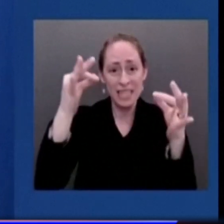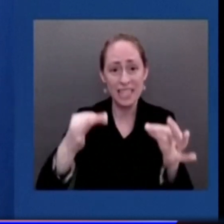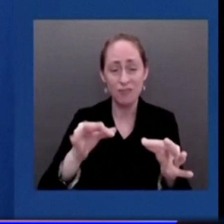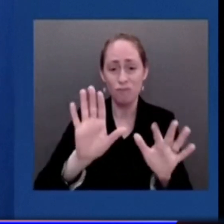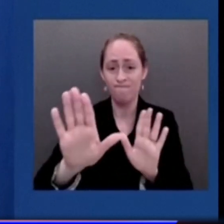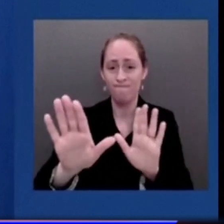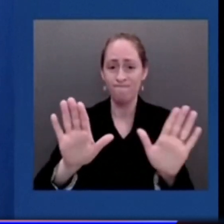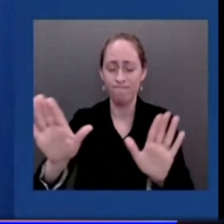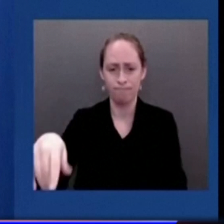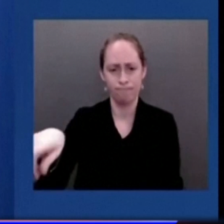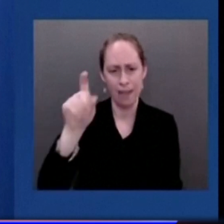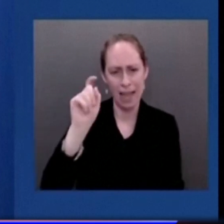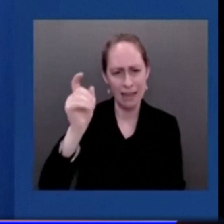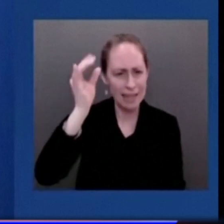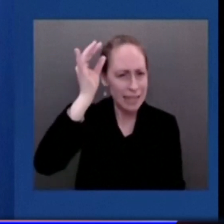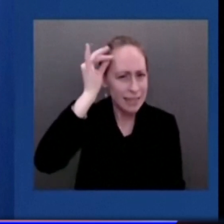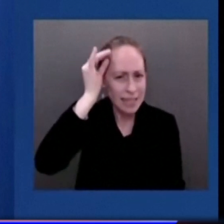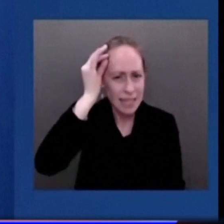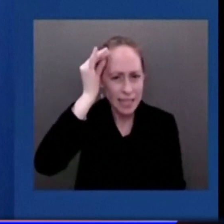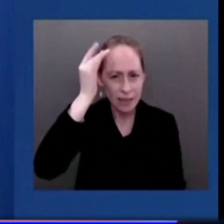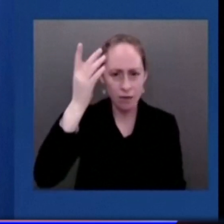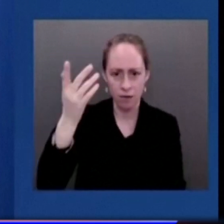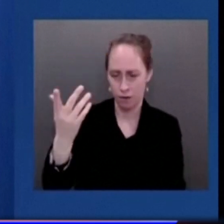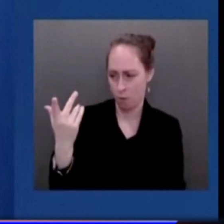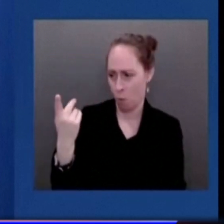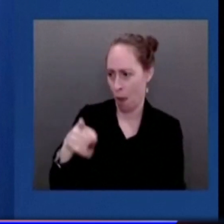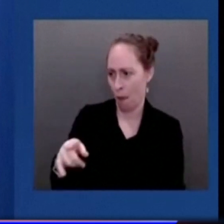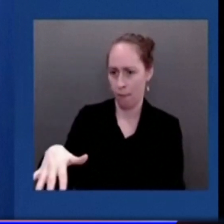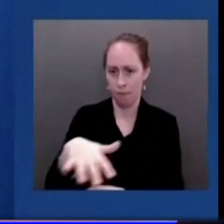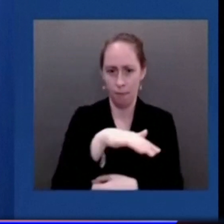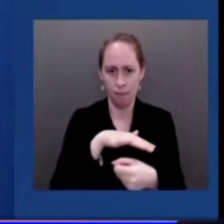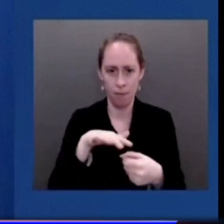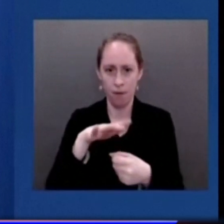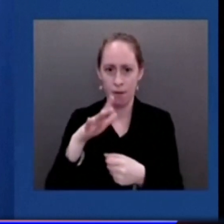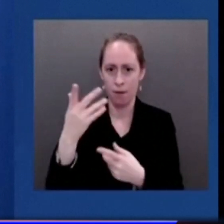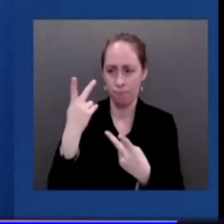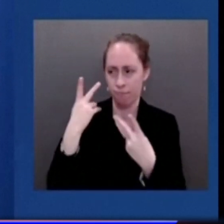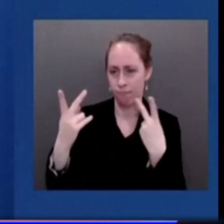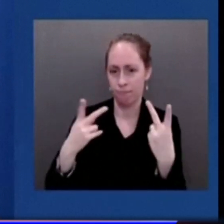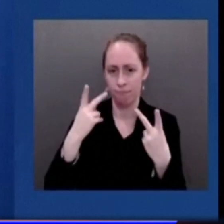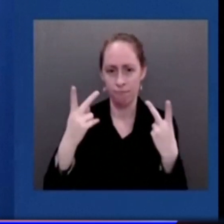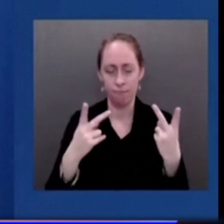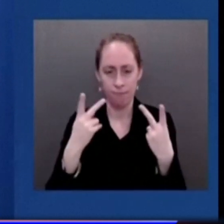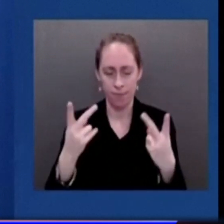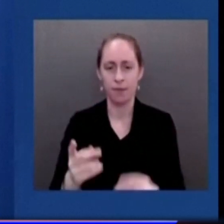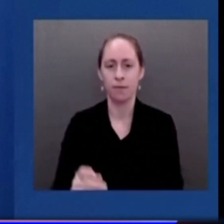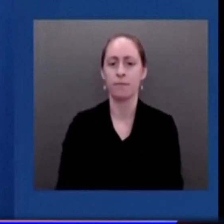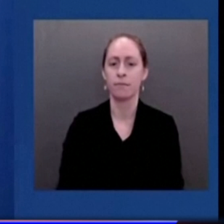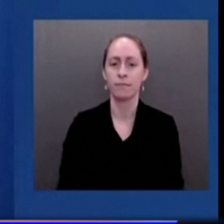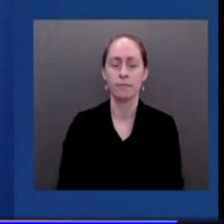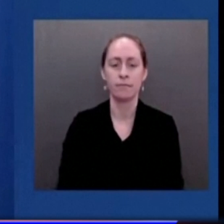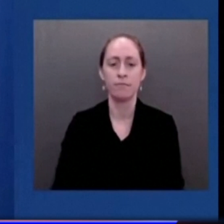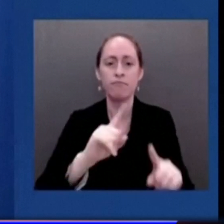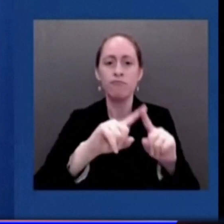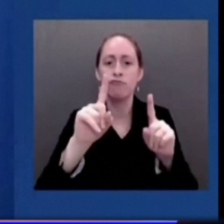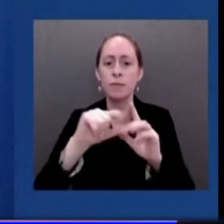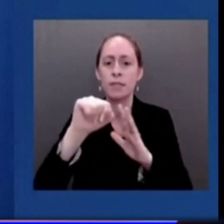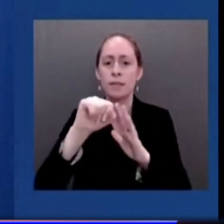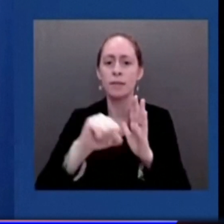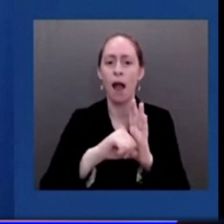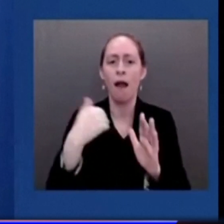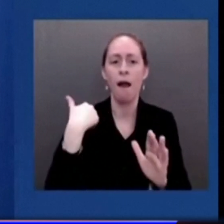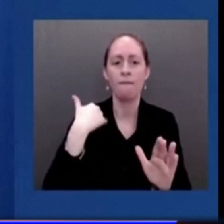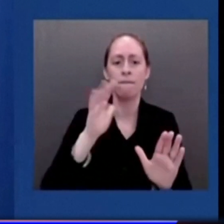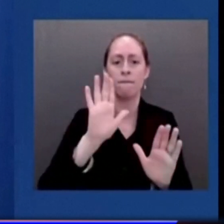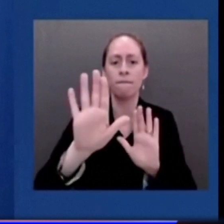và yêu cầu người dân Hoa Kỳ cảnh đẹp quốc gia này sự thay đổi này nằm trong bản cập nhật mới nhất của danh sách địa